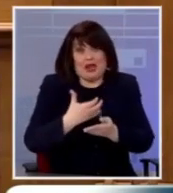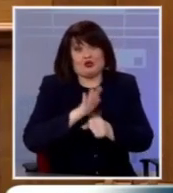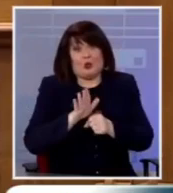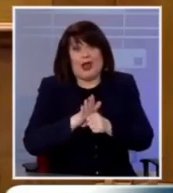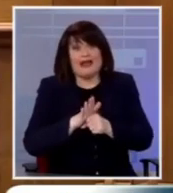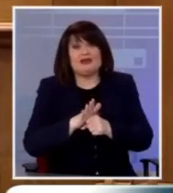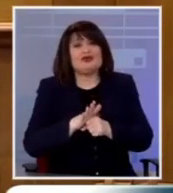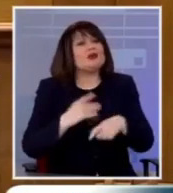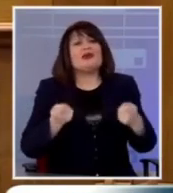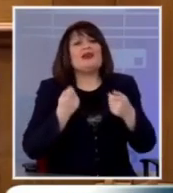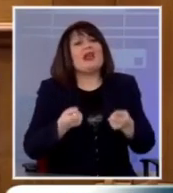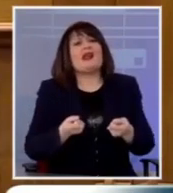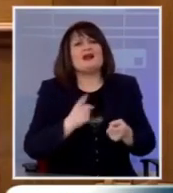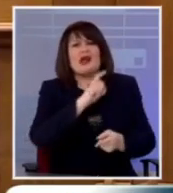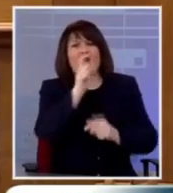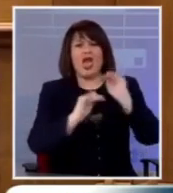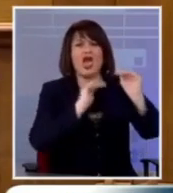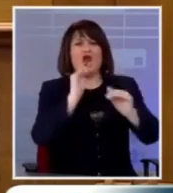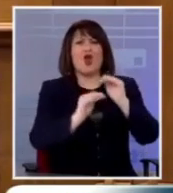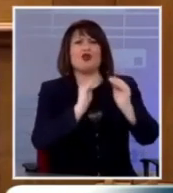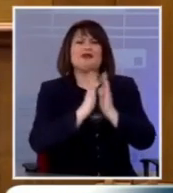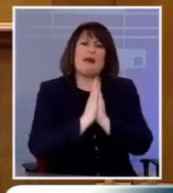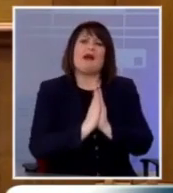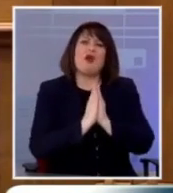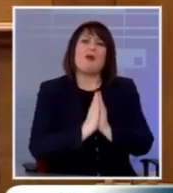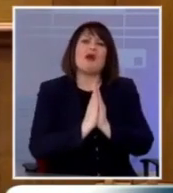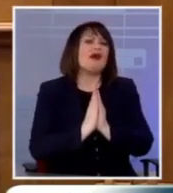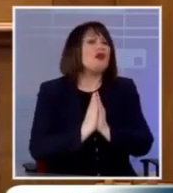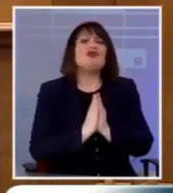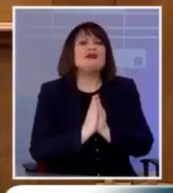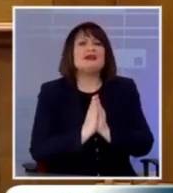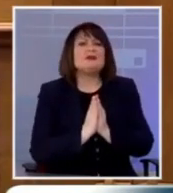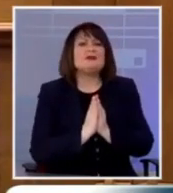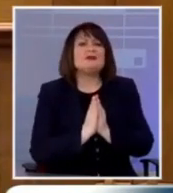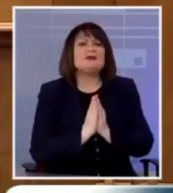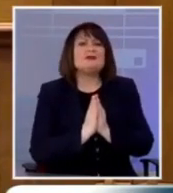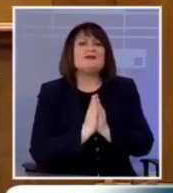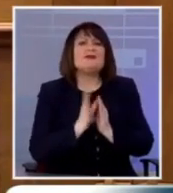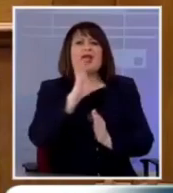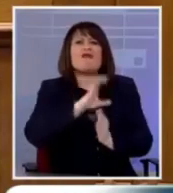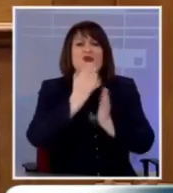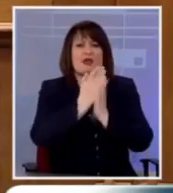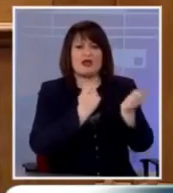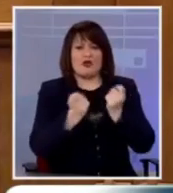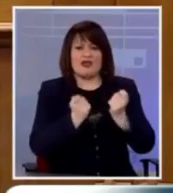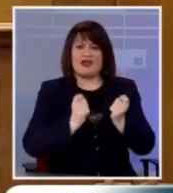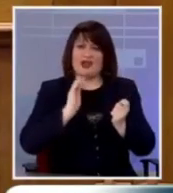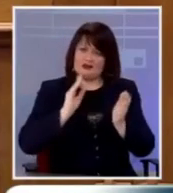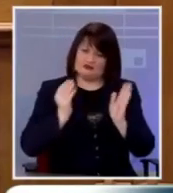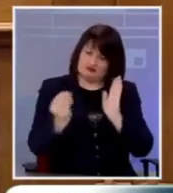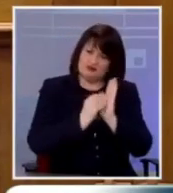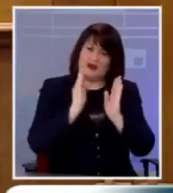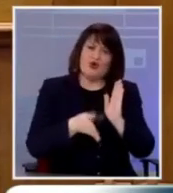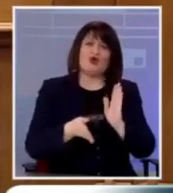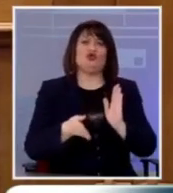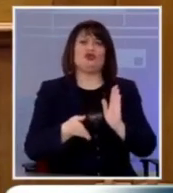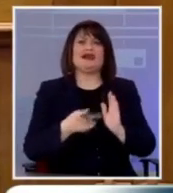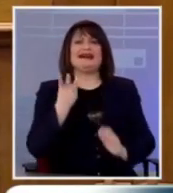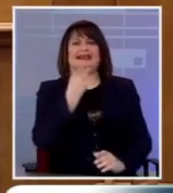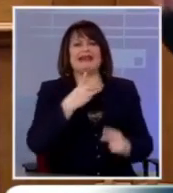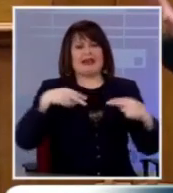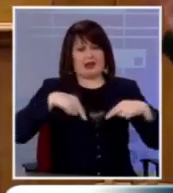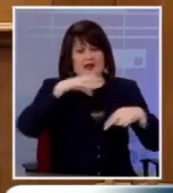έκαναν? Απάντησαν σε ερωτήσεις μου και τις παρακλήσεις μου για να ενσωματώσουν μια ευρωπαϊκή οδηγία που μπορούσαν να το κάνουν, πως και τα τρία